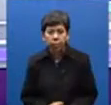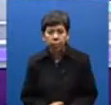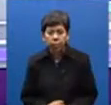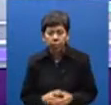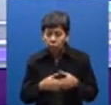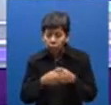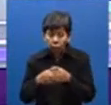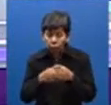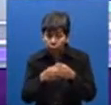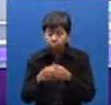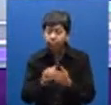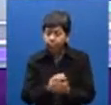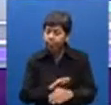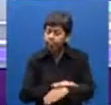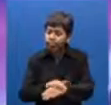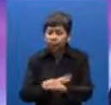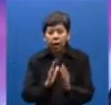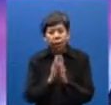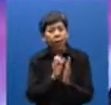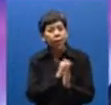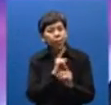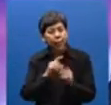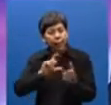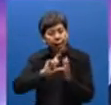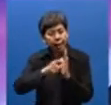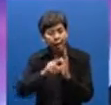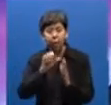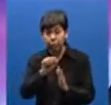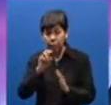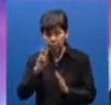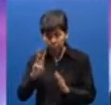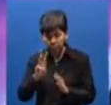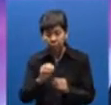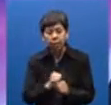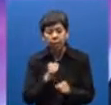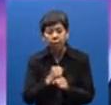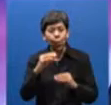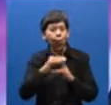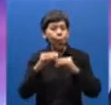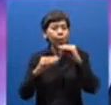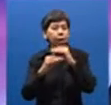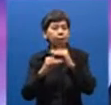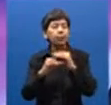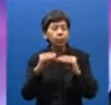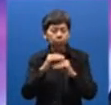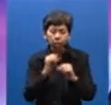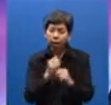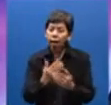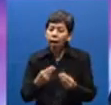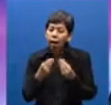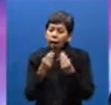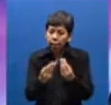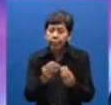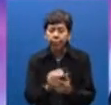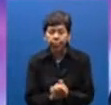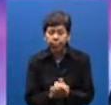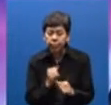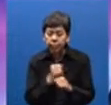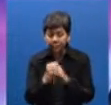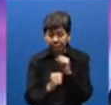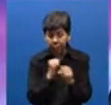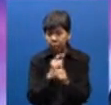่าชาวพุทธแห่งประเทศไทยร่วมกับสำนักงานเลขาธิการวุฒิสภาเปิดโครงการถวายสักการะฉลองพระชันษาชาตกาล